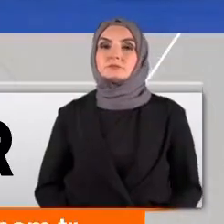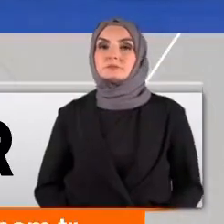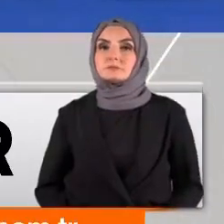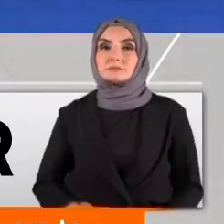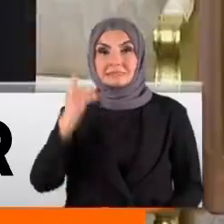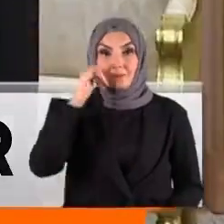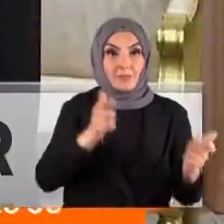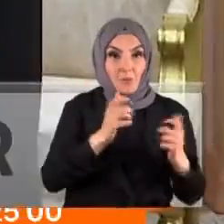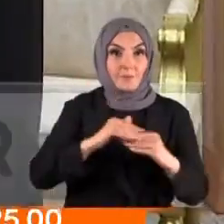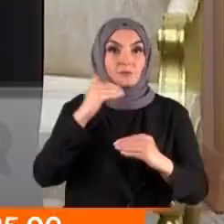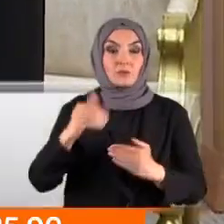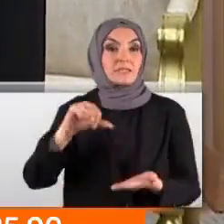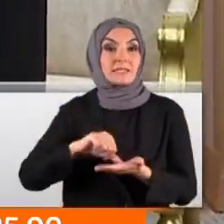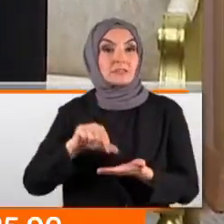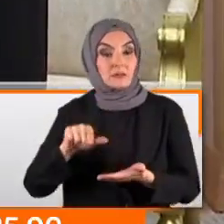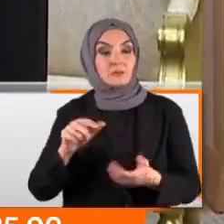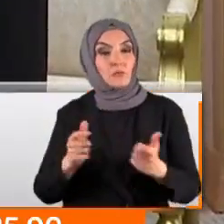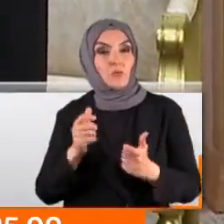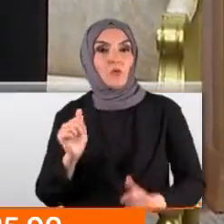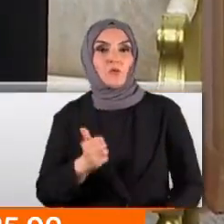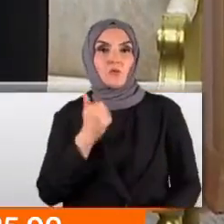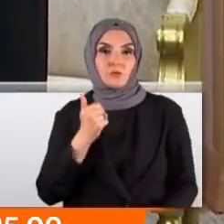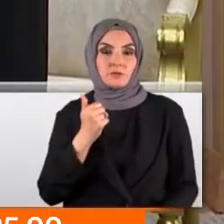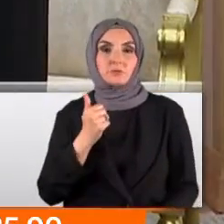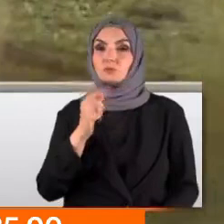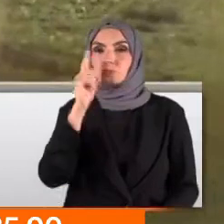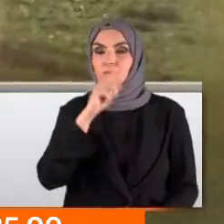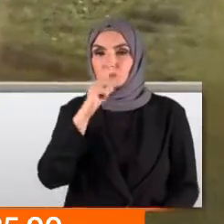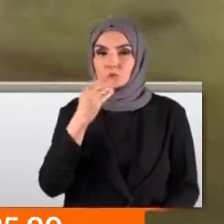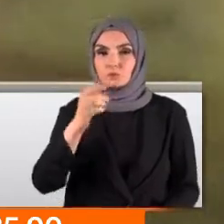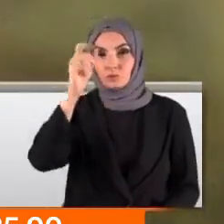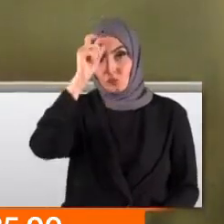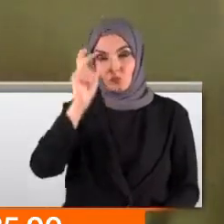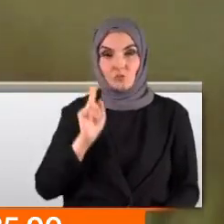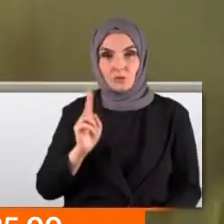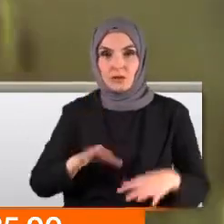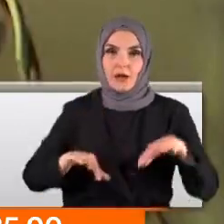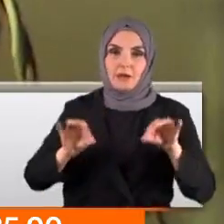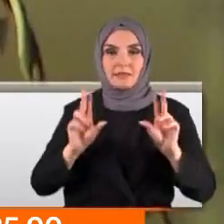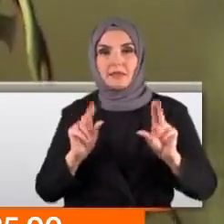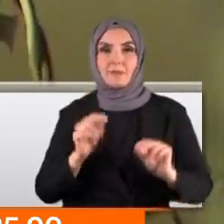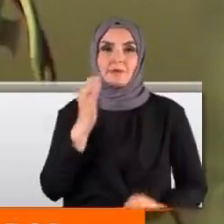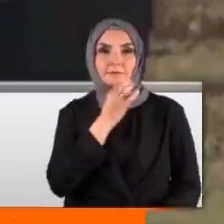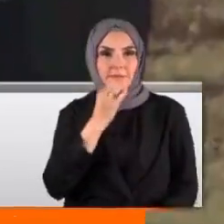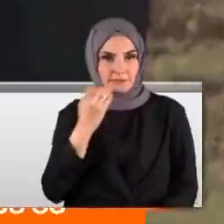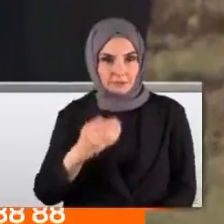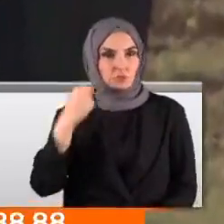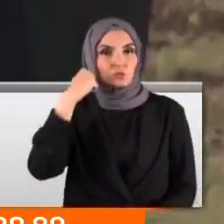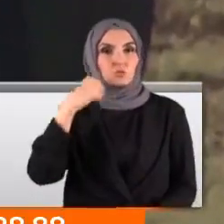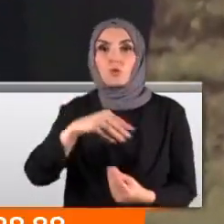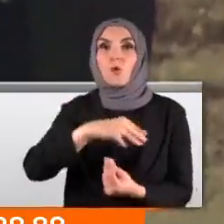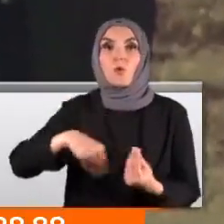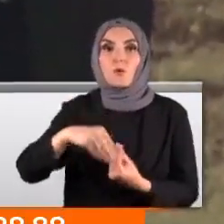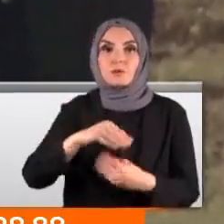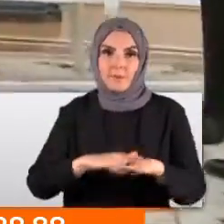bence büyük değer taşıyor. Ziyaret önemli çünkü Türkiye'nin hazırlıklarını tamamlamak üzere olduğu Suriye operasyonu da masada olacak.